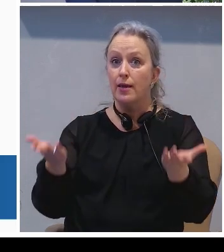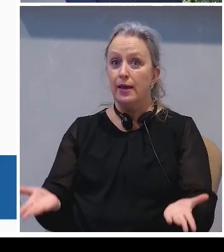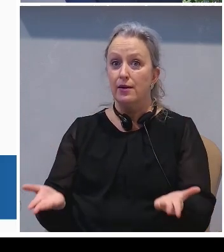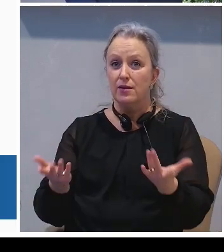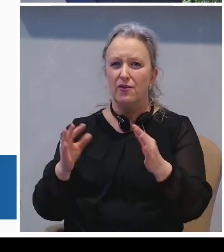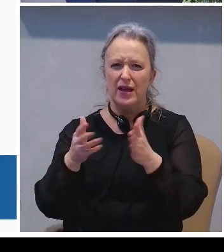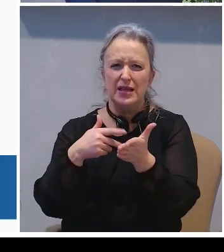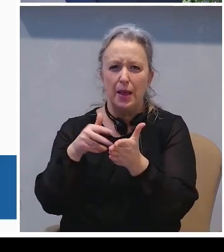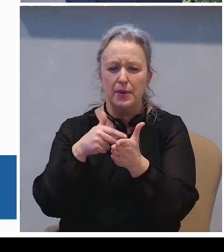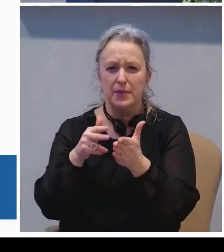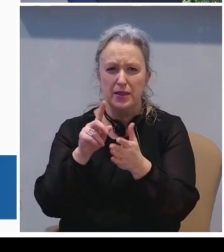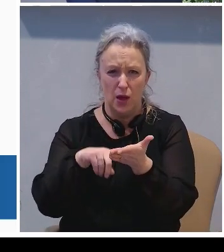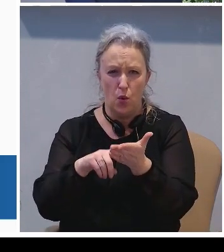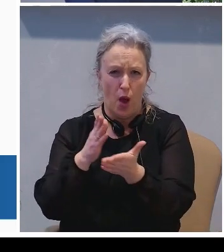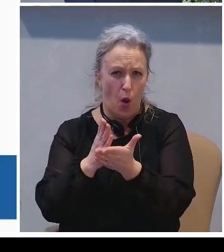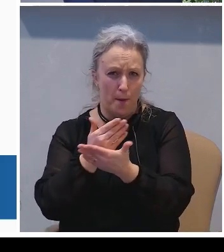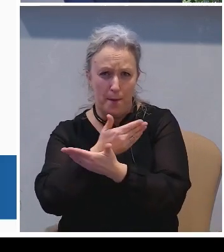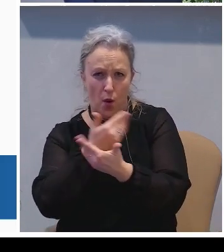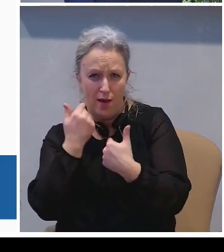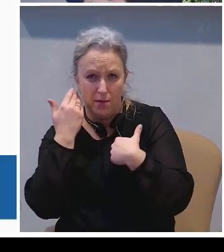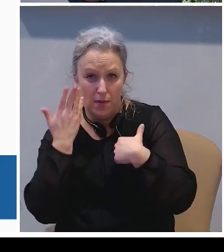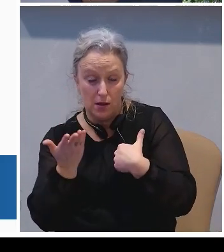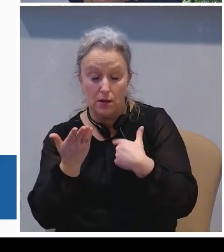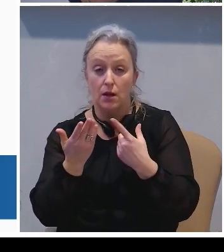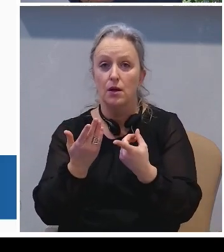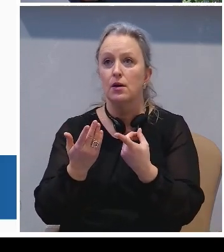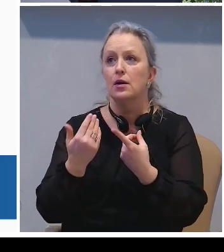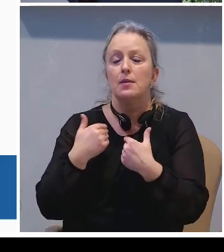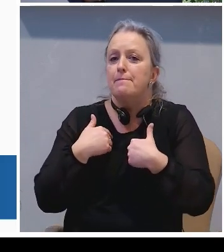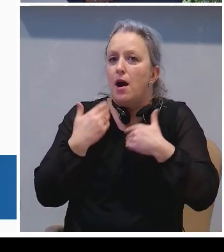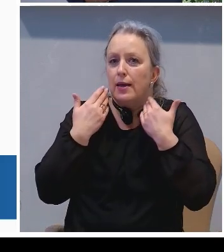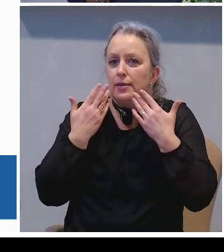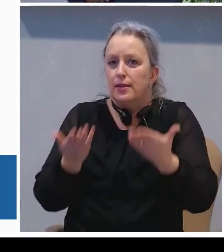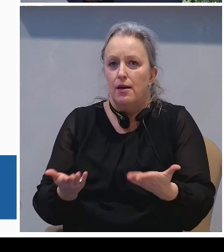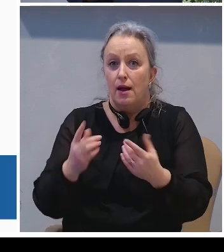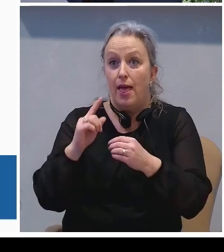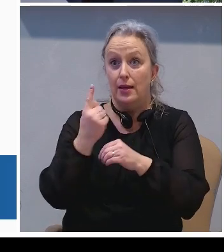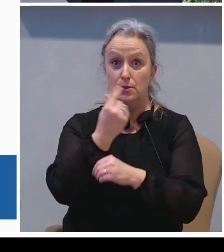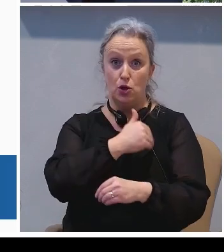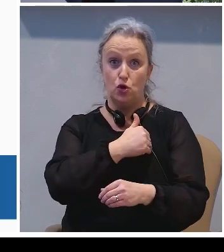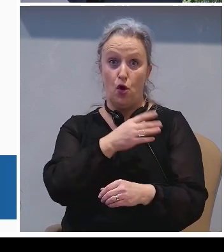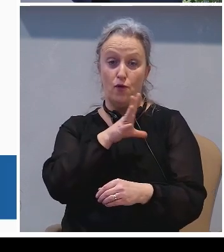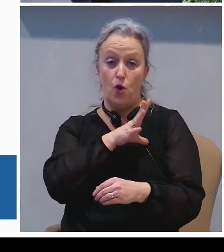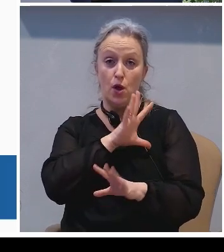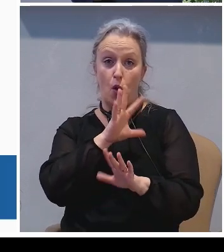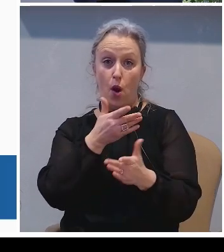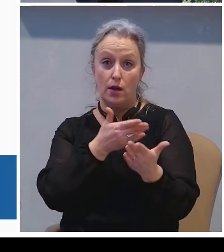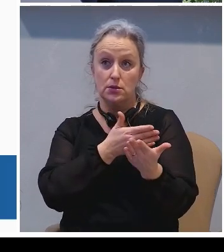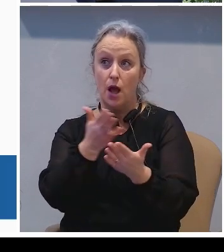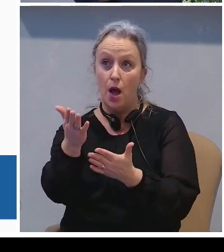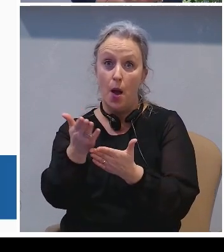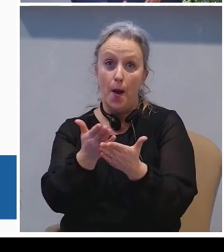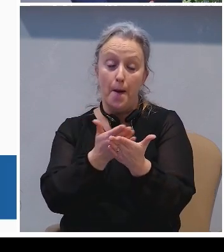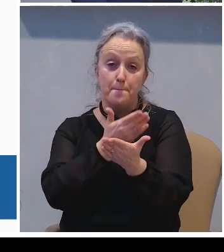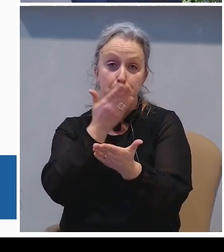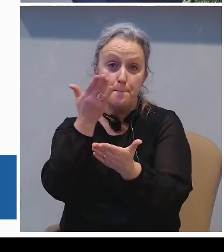ambulatory nõuet stage? oleks või ei ole. Meie Yes, we esimene haven't soov quite oli got see, there et yet. me saaks kätte First, pakkumise, et üldse